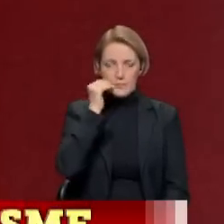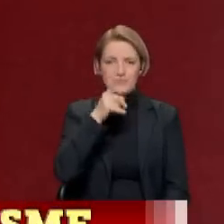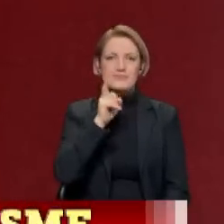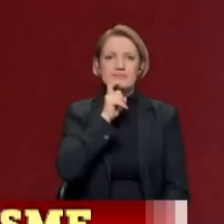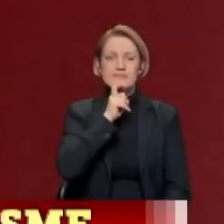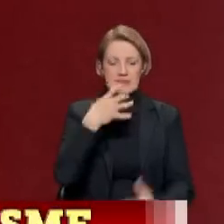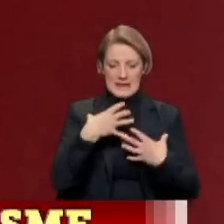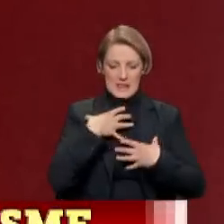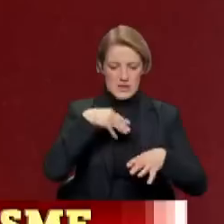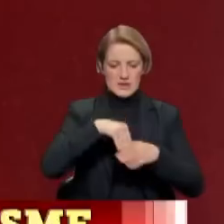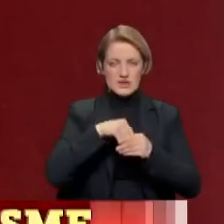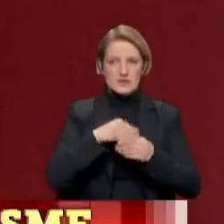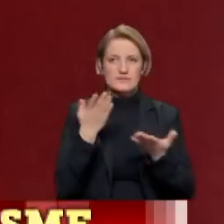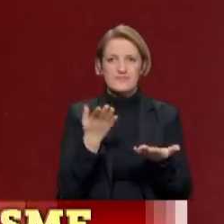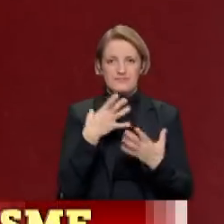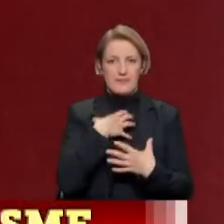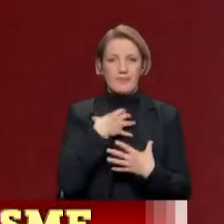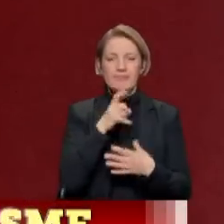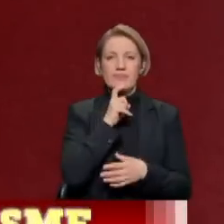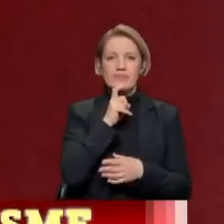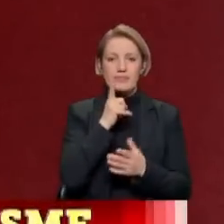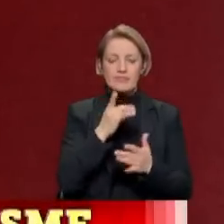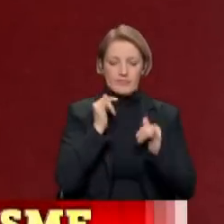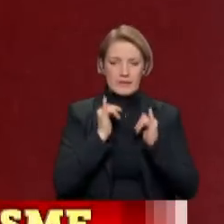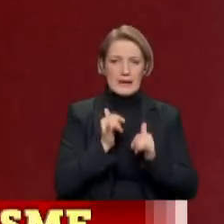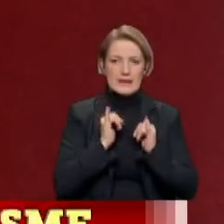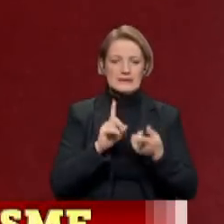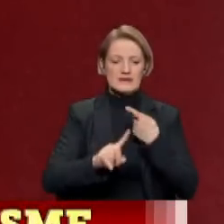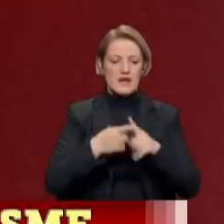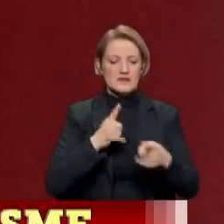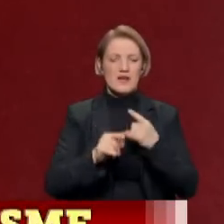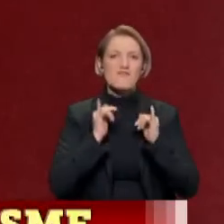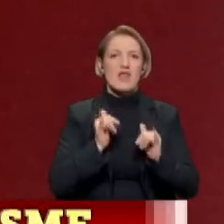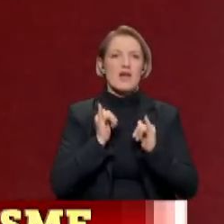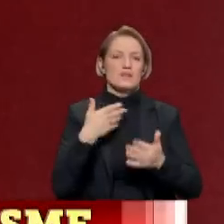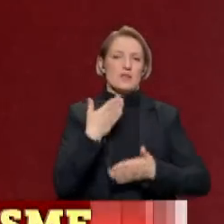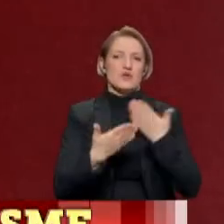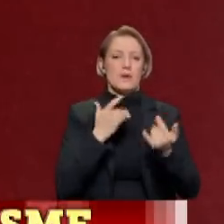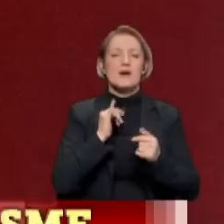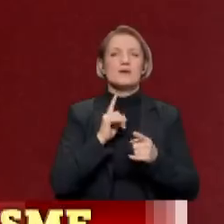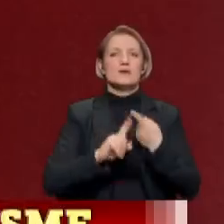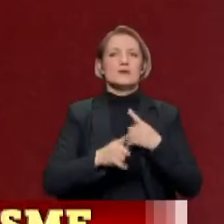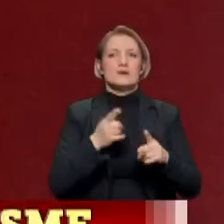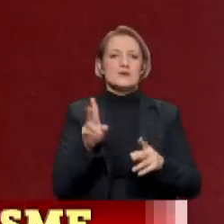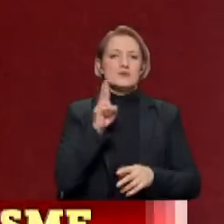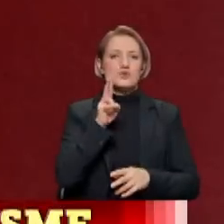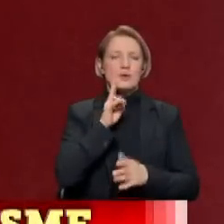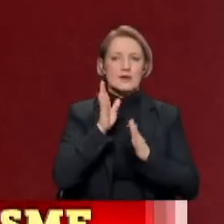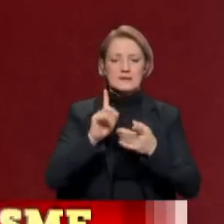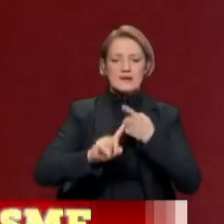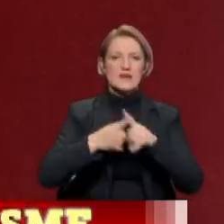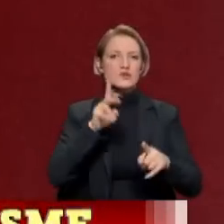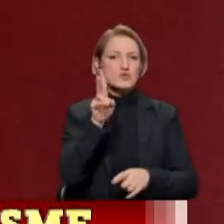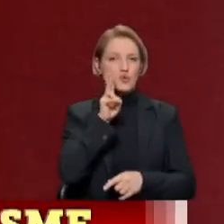yanlış kendileri için, çok yanlış kendilerini bir felakete, siyasi felaketten bahsediyorum tabii, bir felakete, bir sona, siyasi